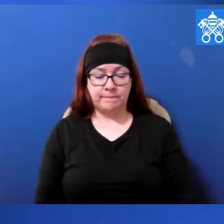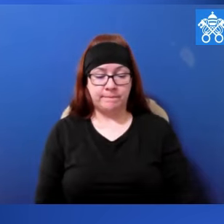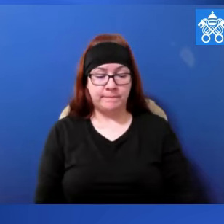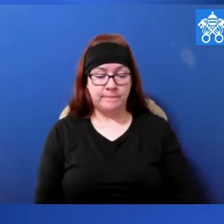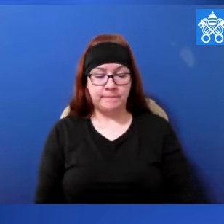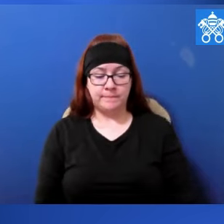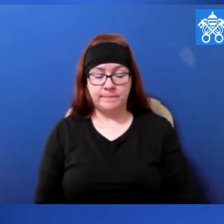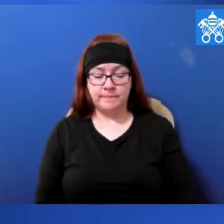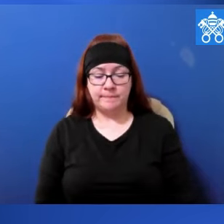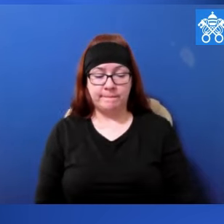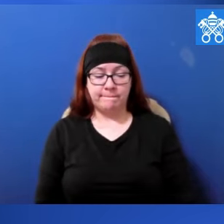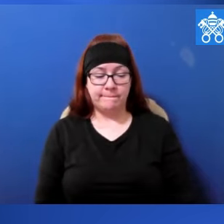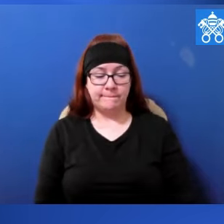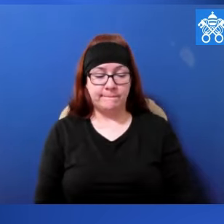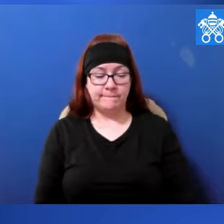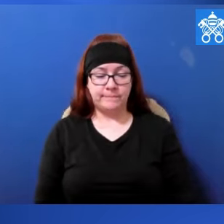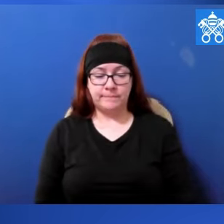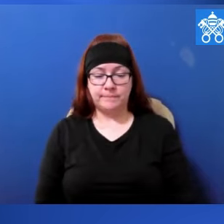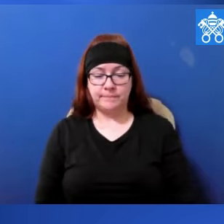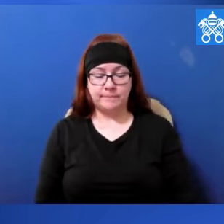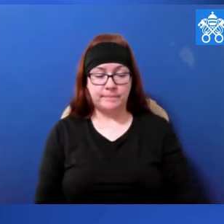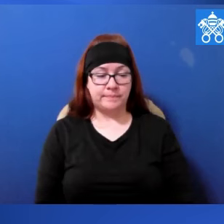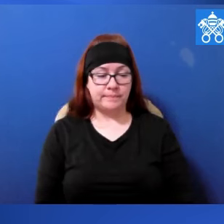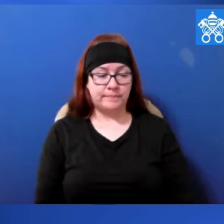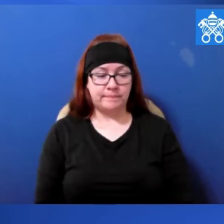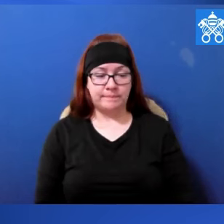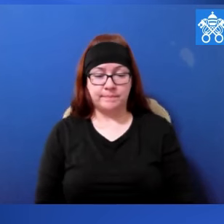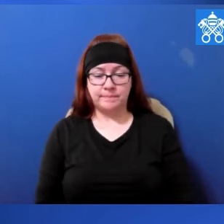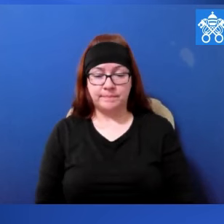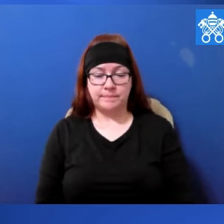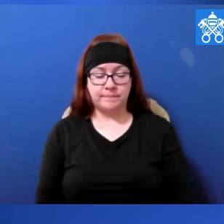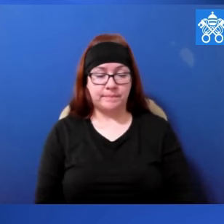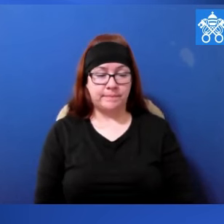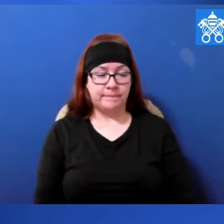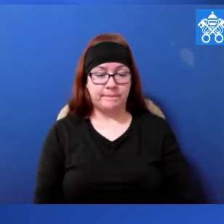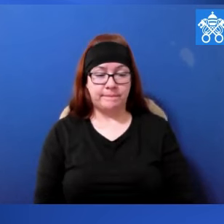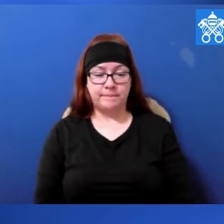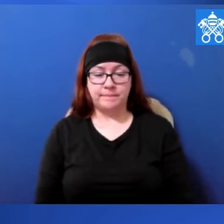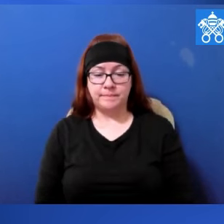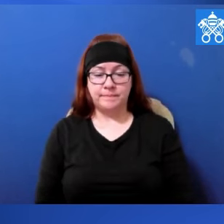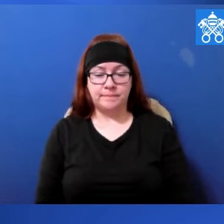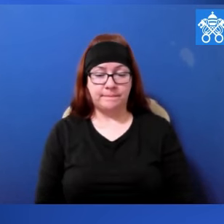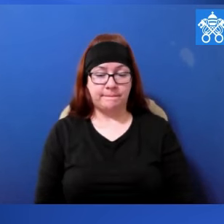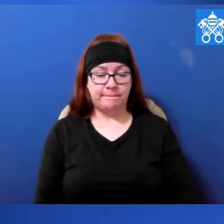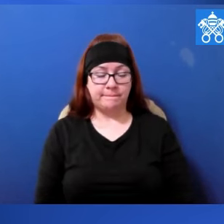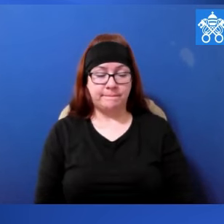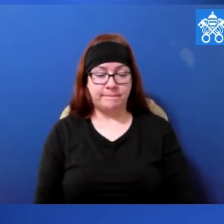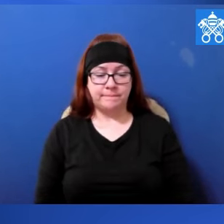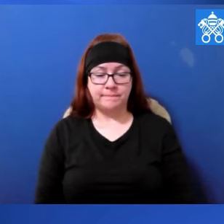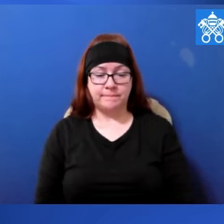ونعزز إدارة عالمية للهجرة بكل الطرق قائمة على أساس العدل والأخوة